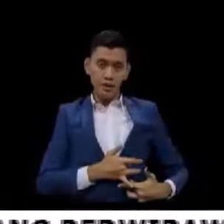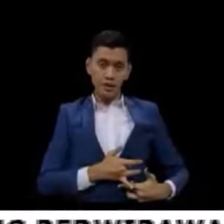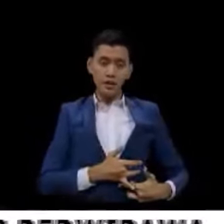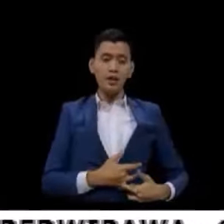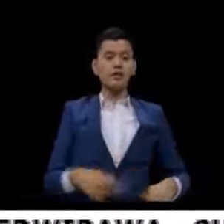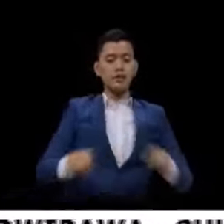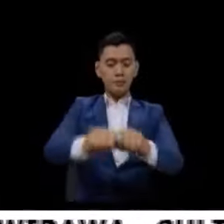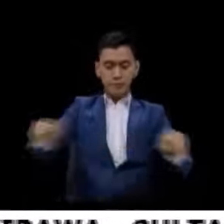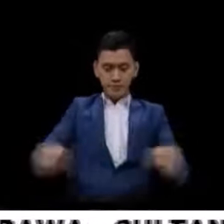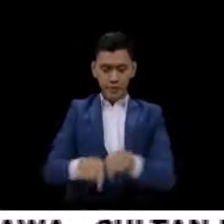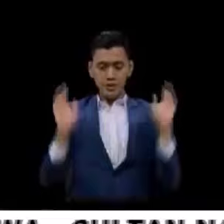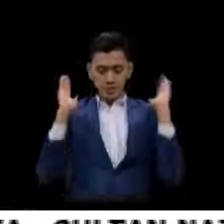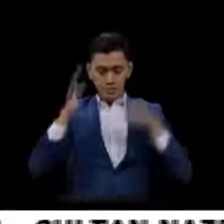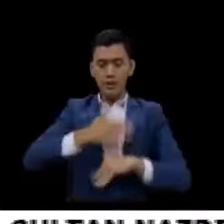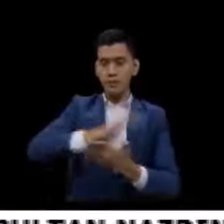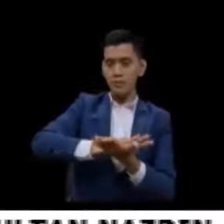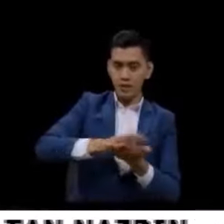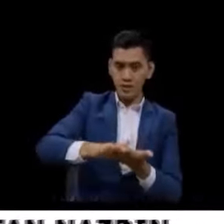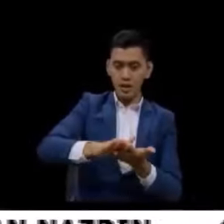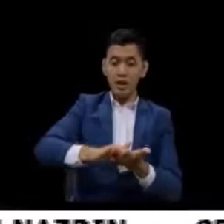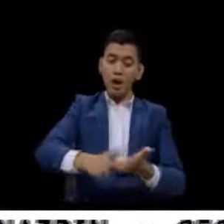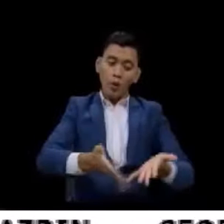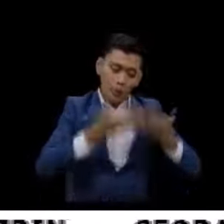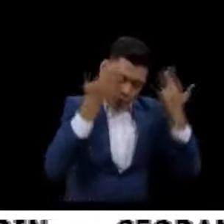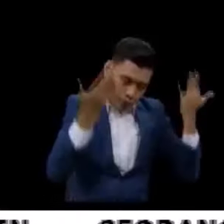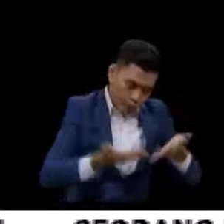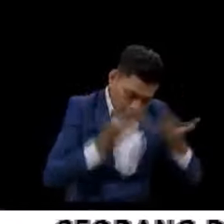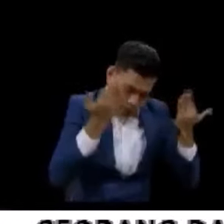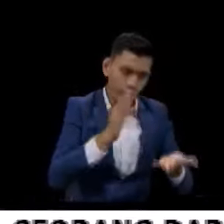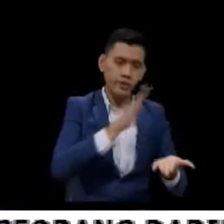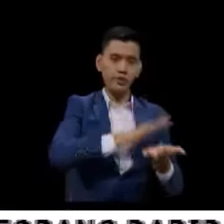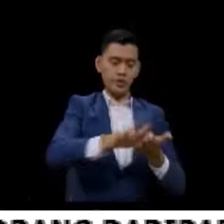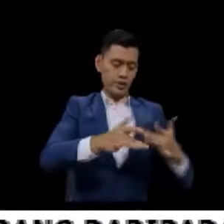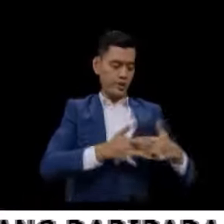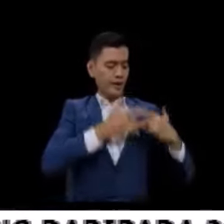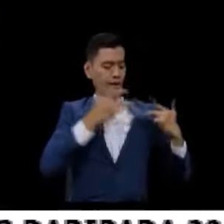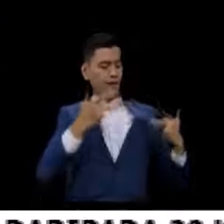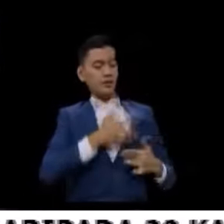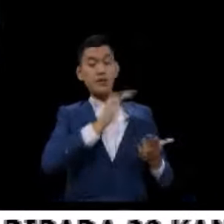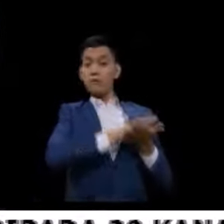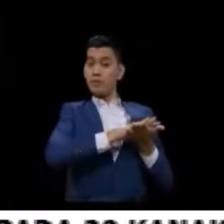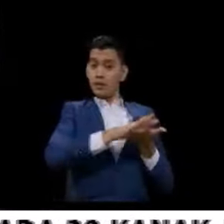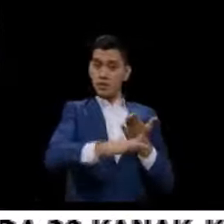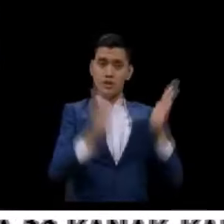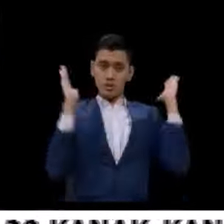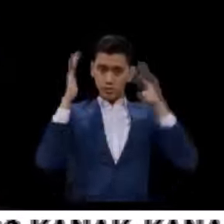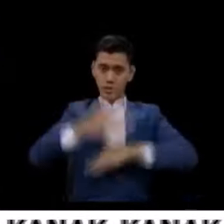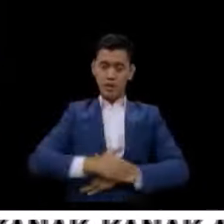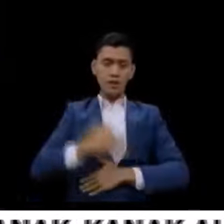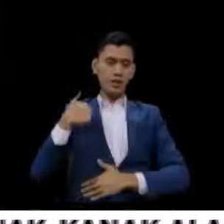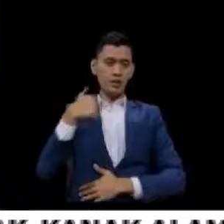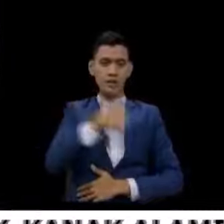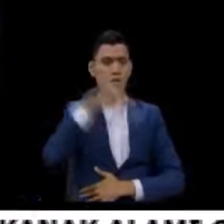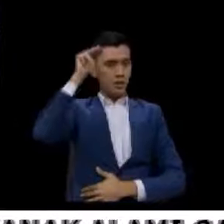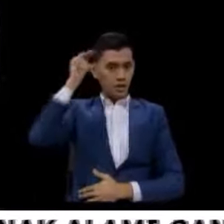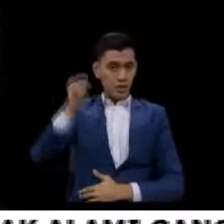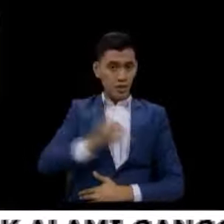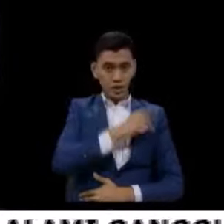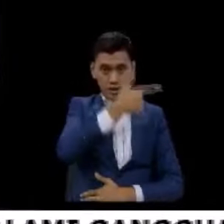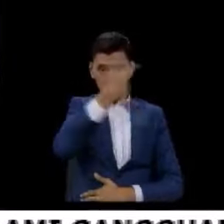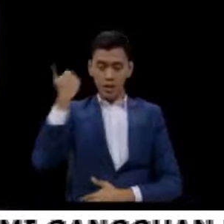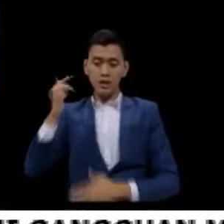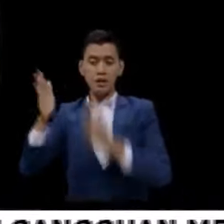tempatnya yang kita Suci kita kenal wudhu Suci hati kita juga sama kalau dikasih yang tadinya Karena manusia kita